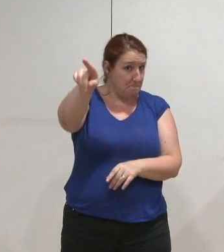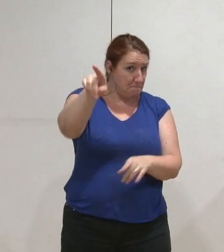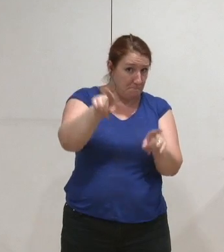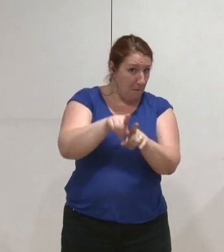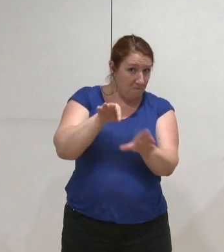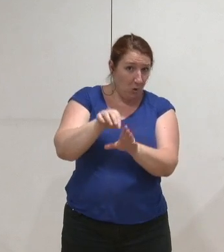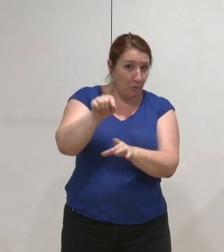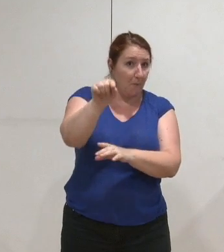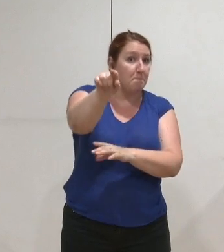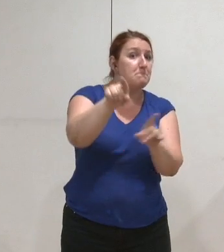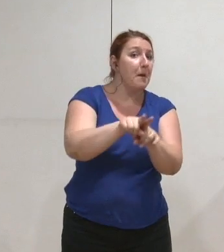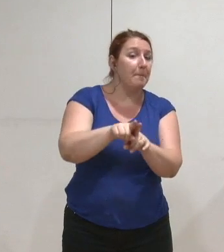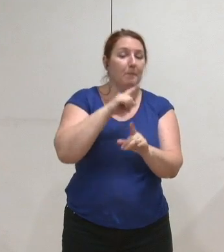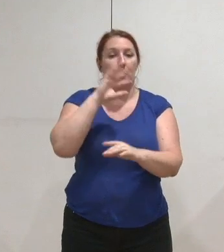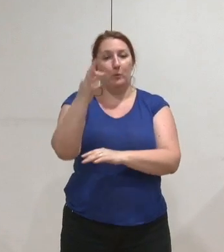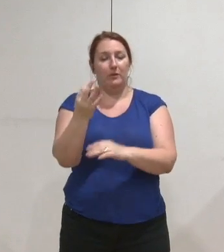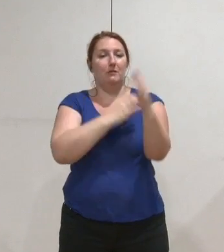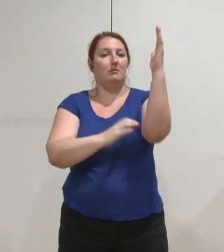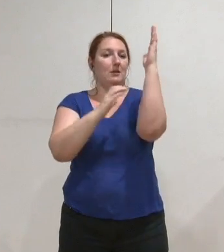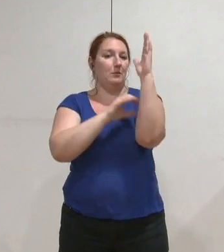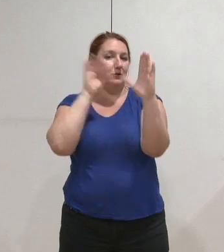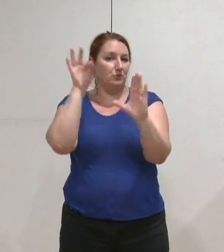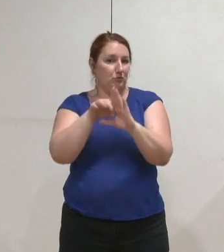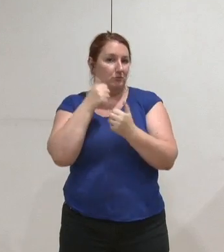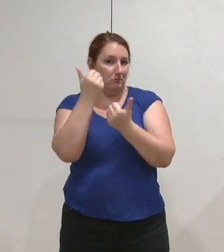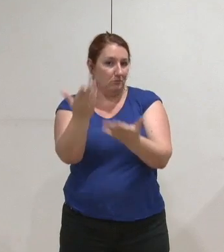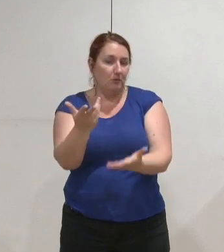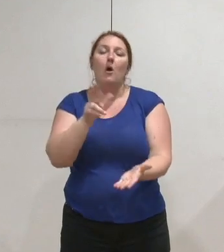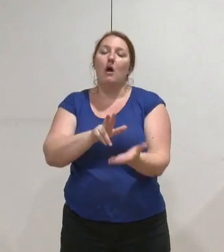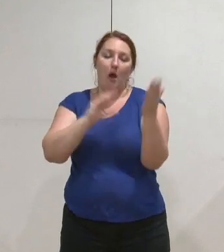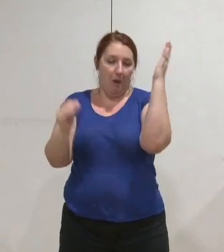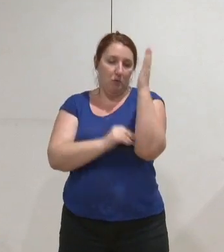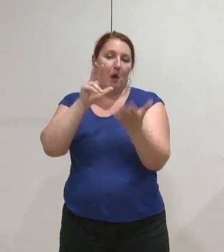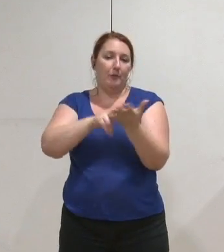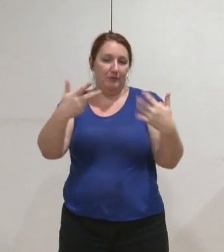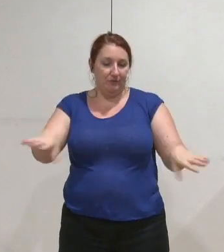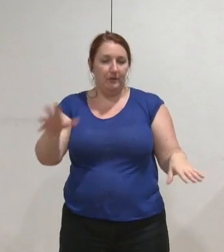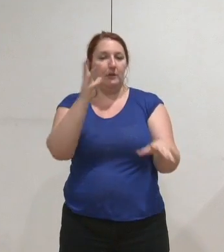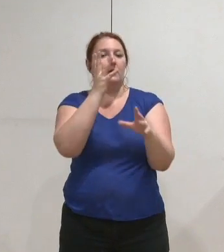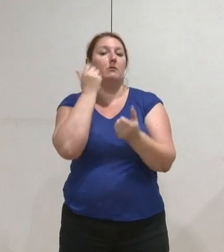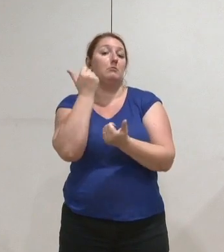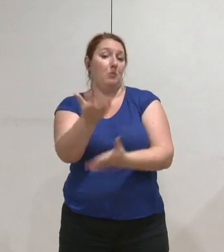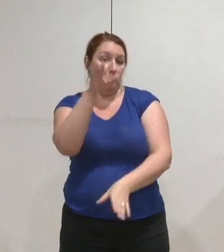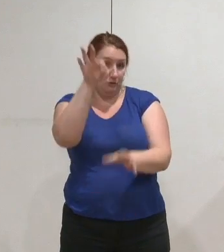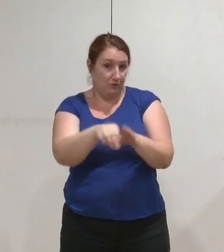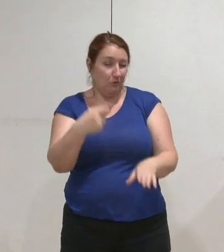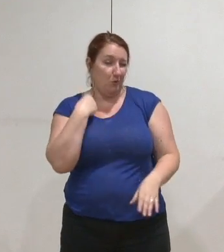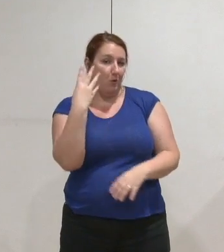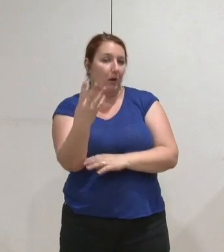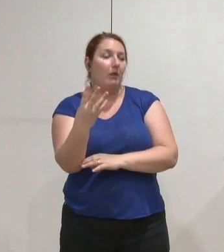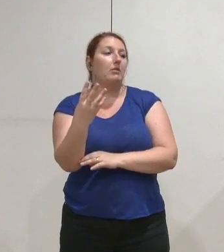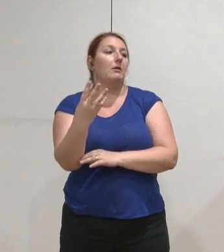le monde oui et je mets la délibération donc amendement adopté je mets au voix la délibération numéro 4 ainsi